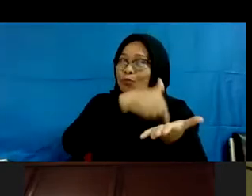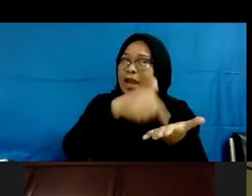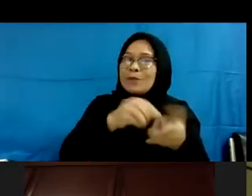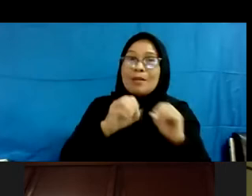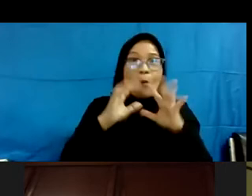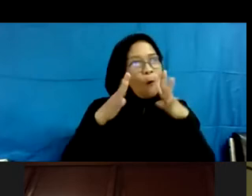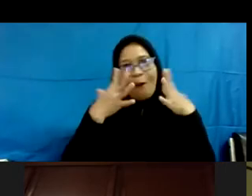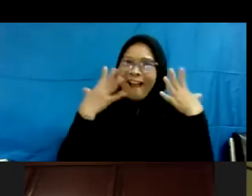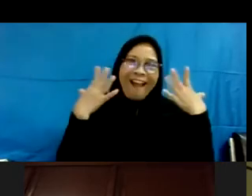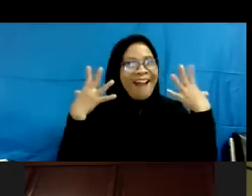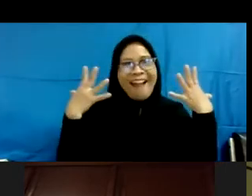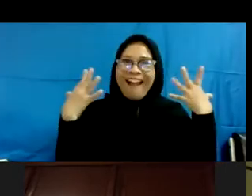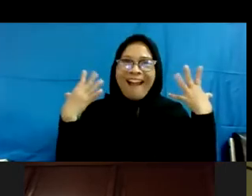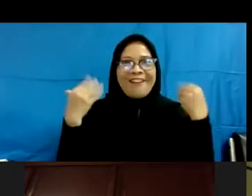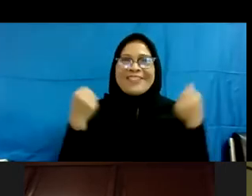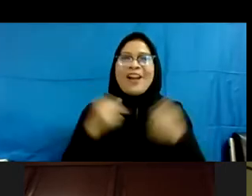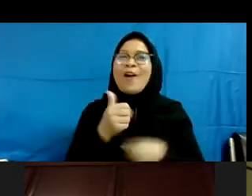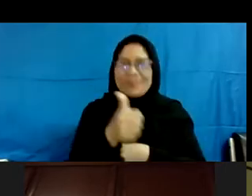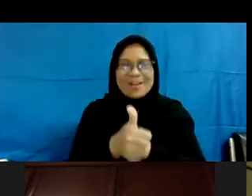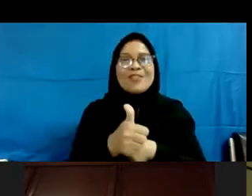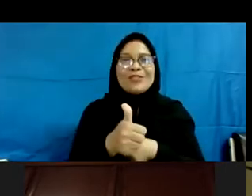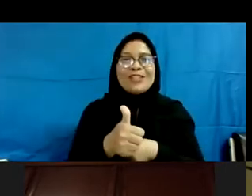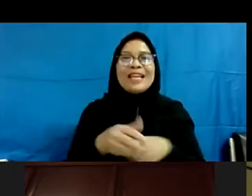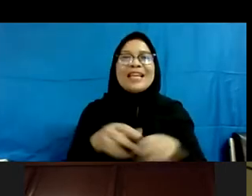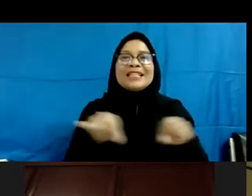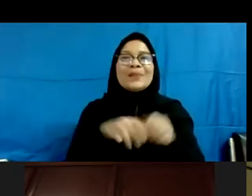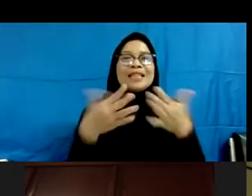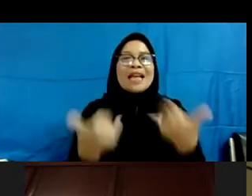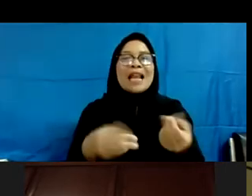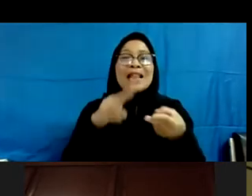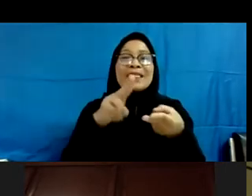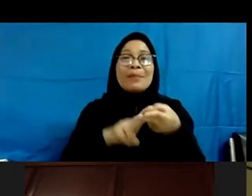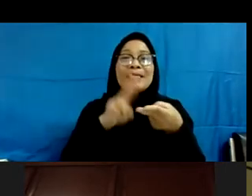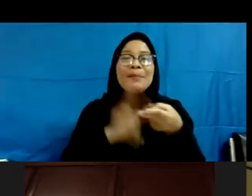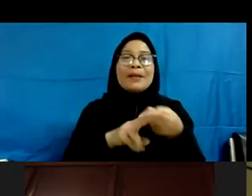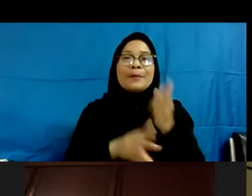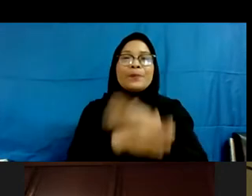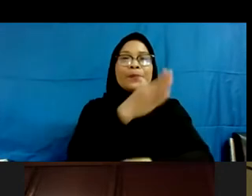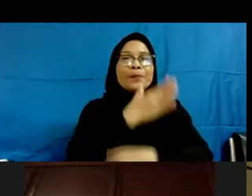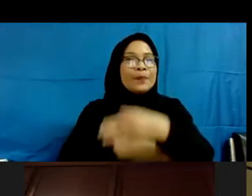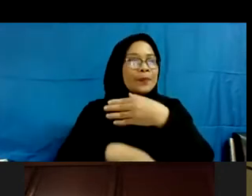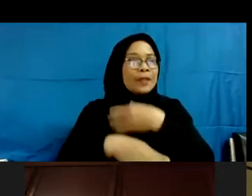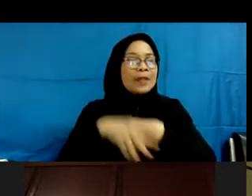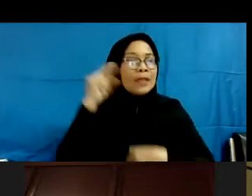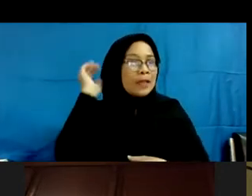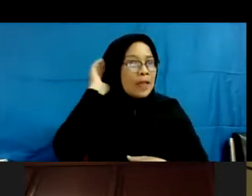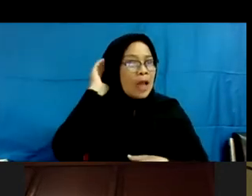gitu loh. Seperti sekarang ini kan teman-teman okay. Disabilitas sensorik rungu juga